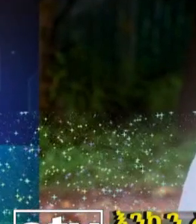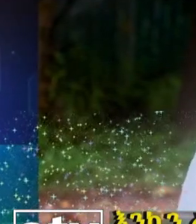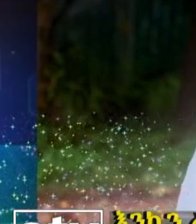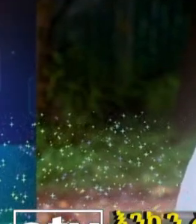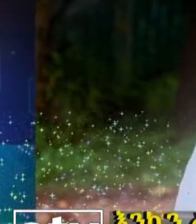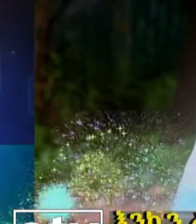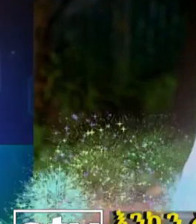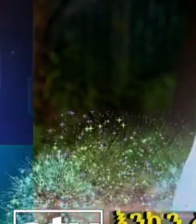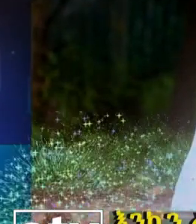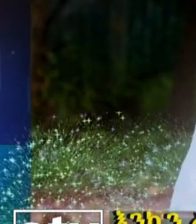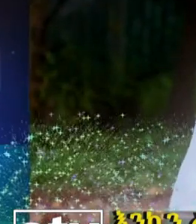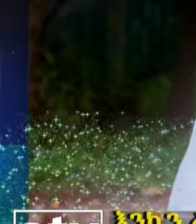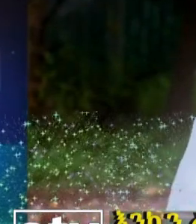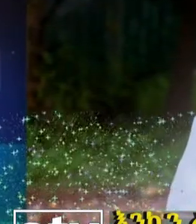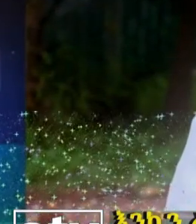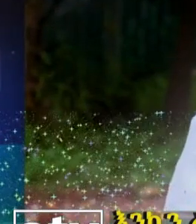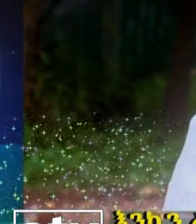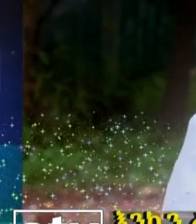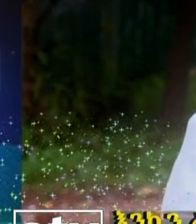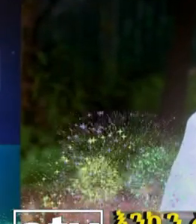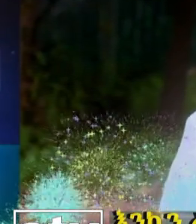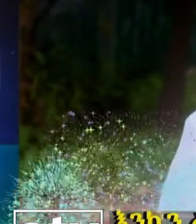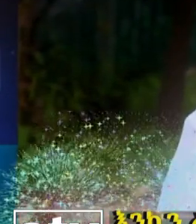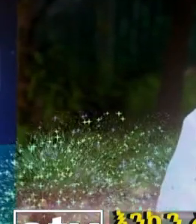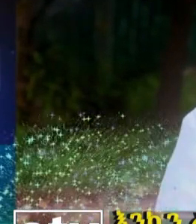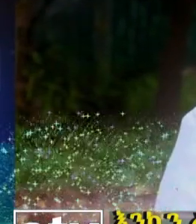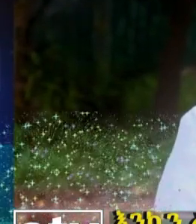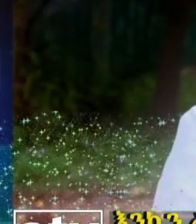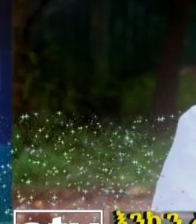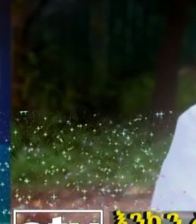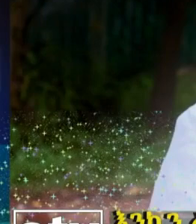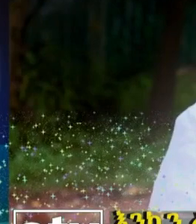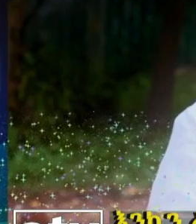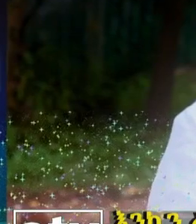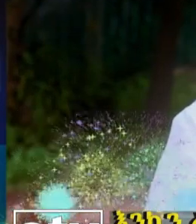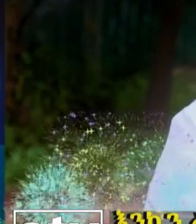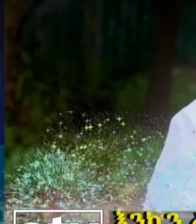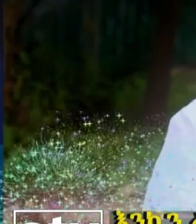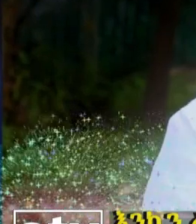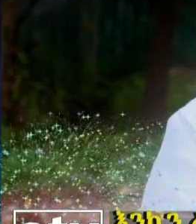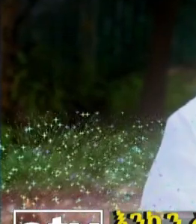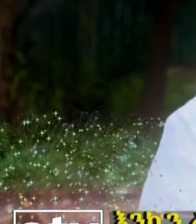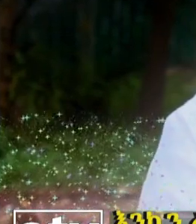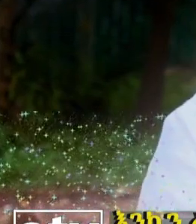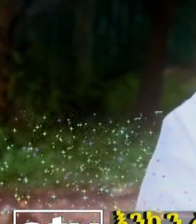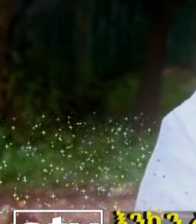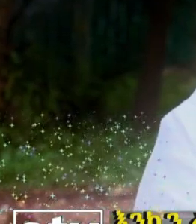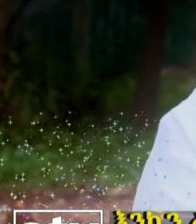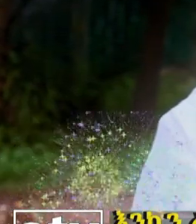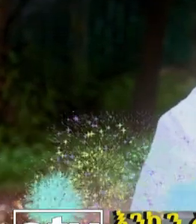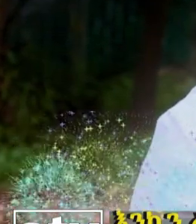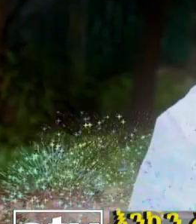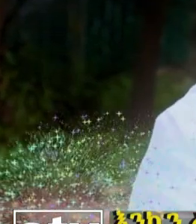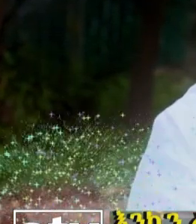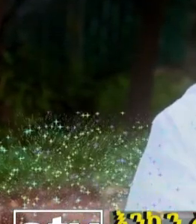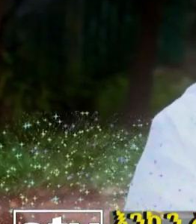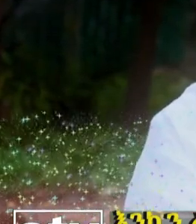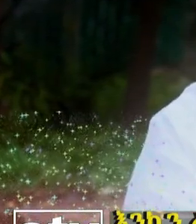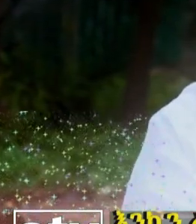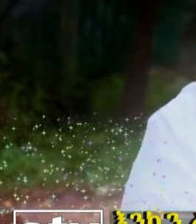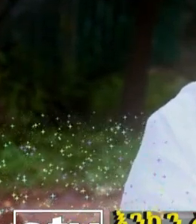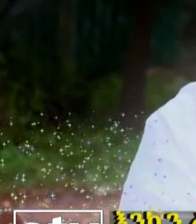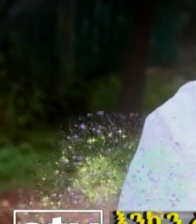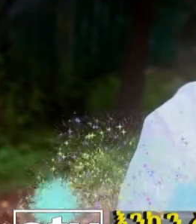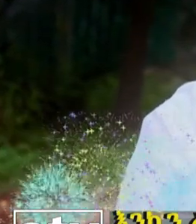barakandeban pai barakandeban ikat innana van gudda kambe gudana van tega kambe